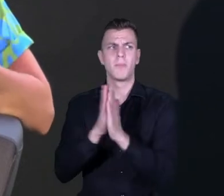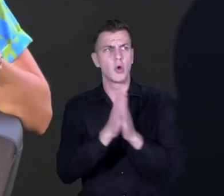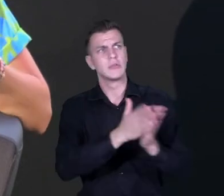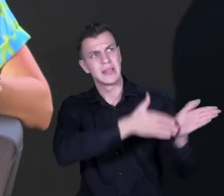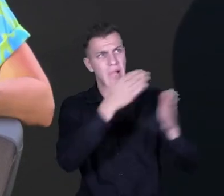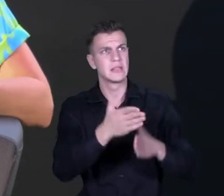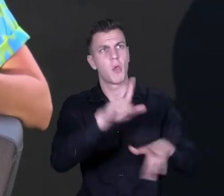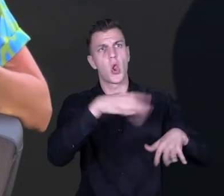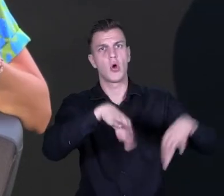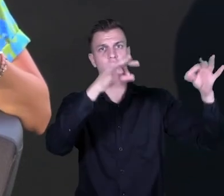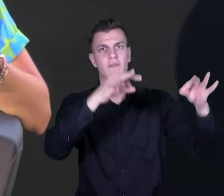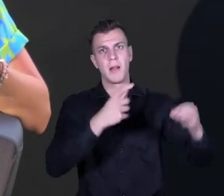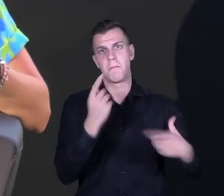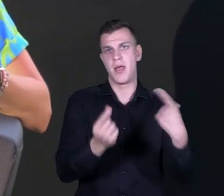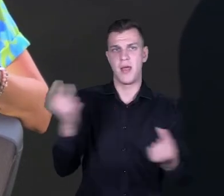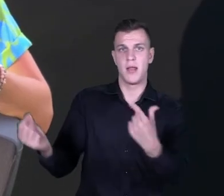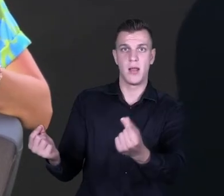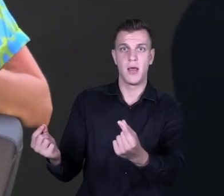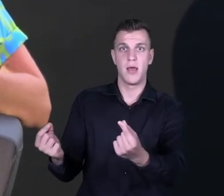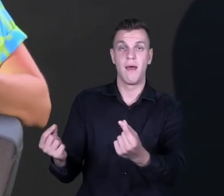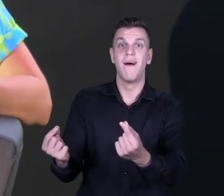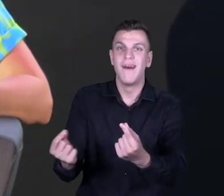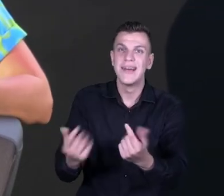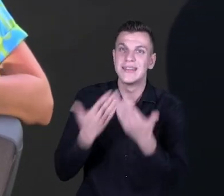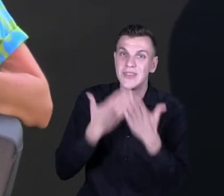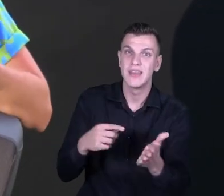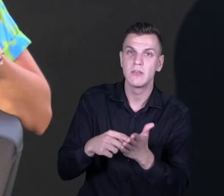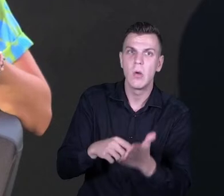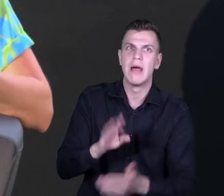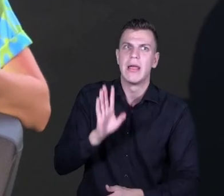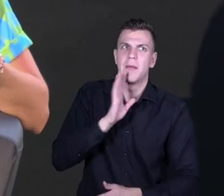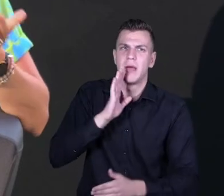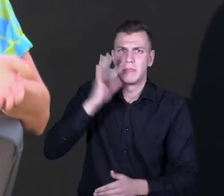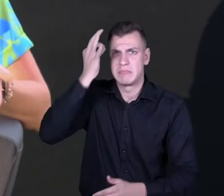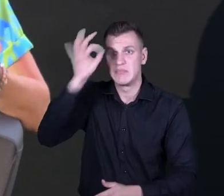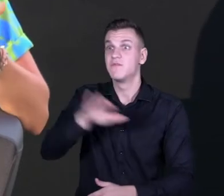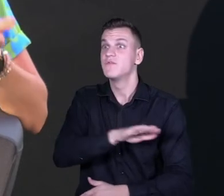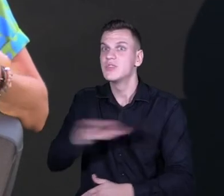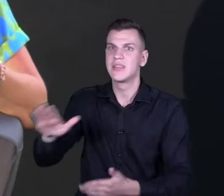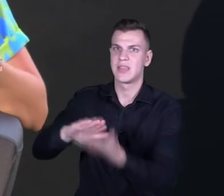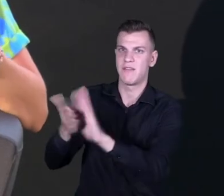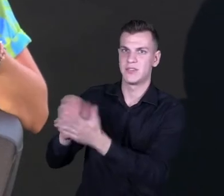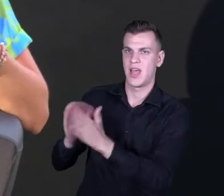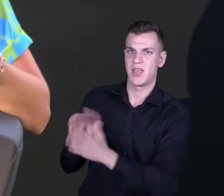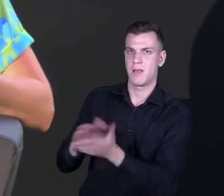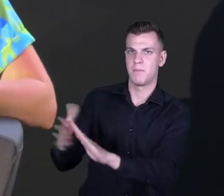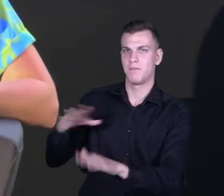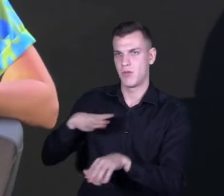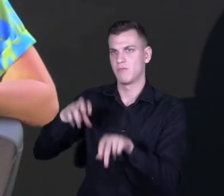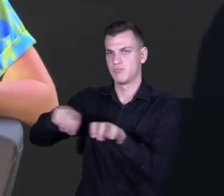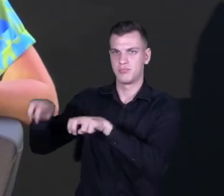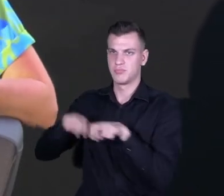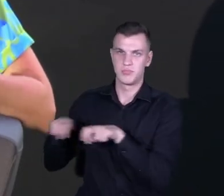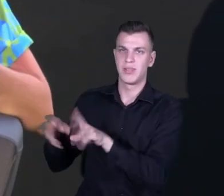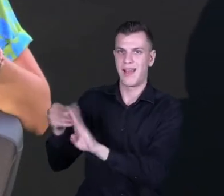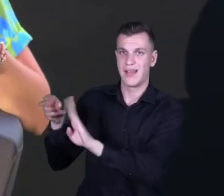I w ten sposób okazało się, że prawie każdy z każdym siedział w w klasie, w gabinecie, uczestniczył w